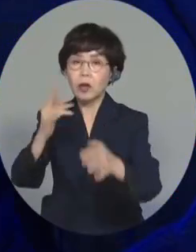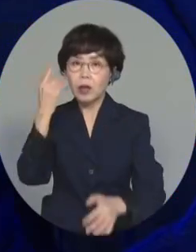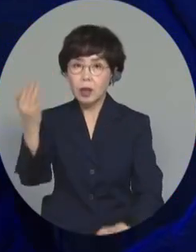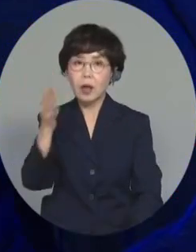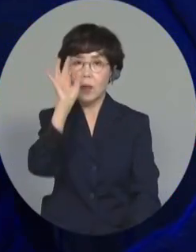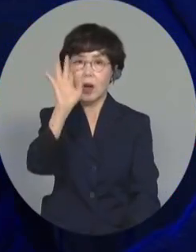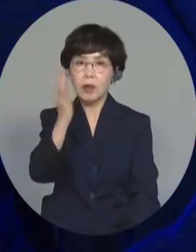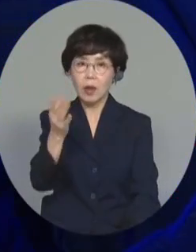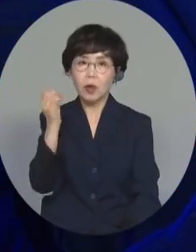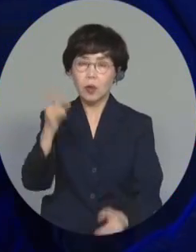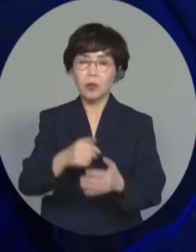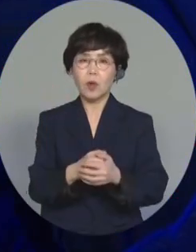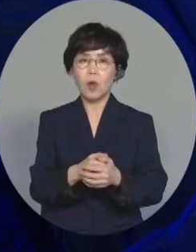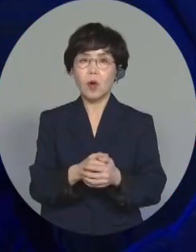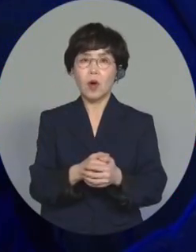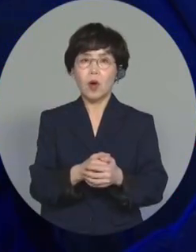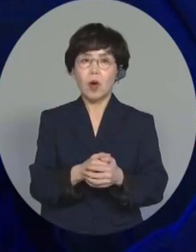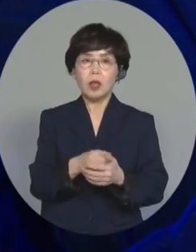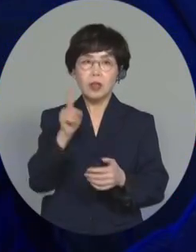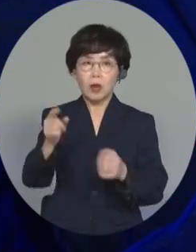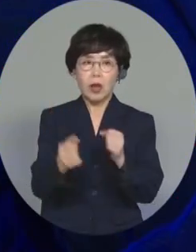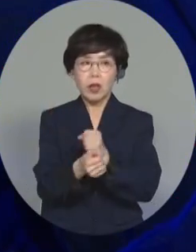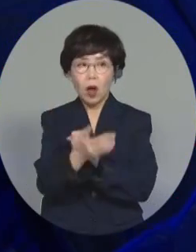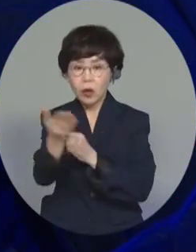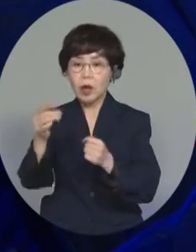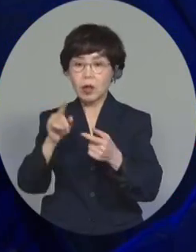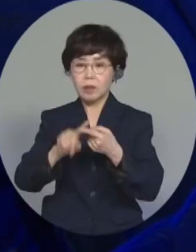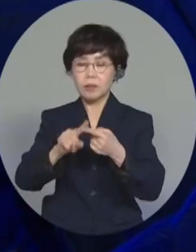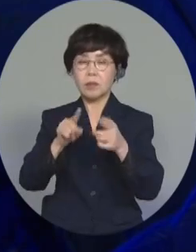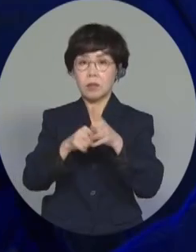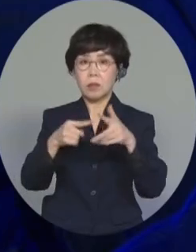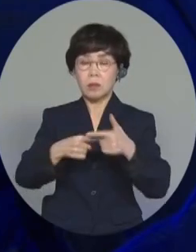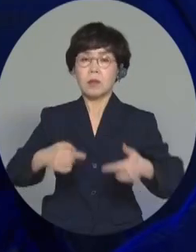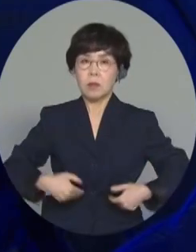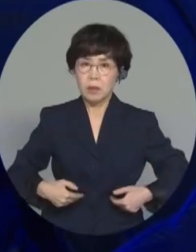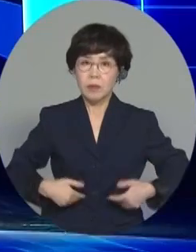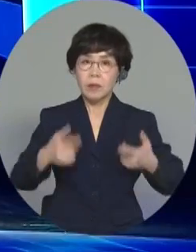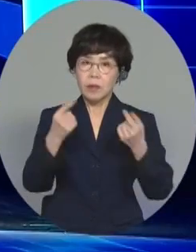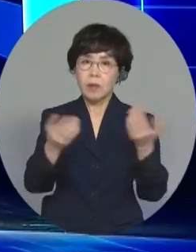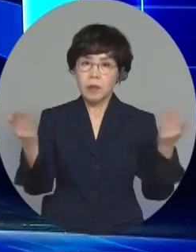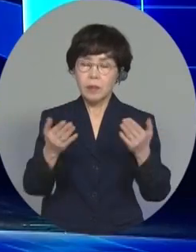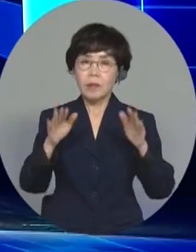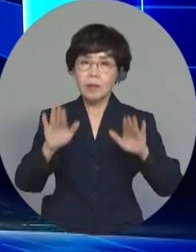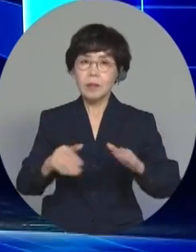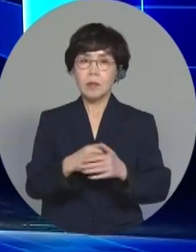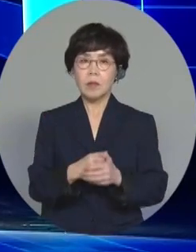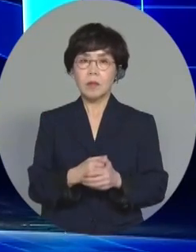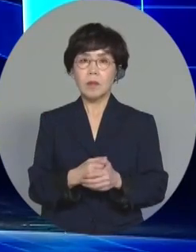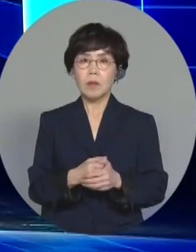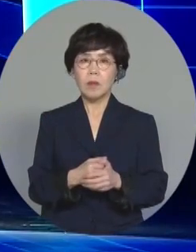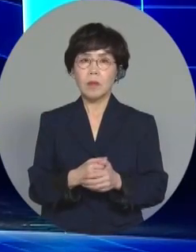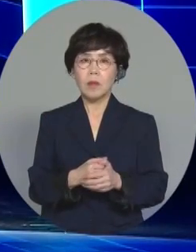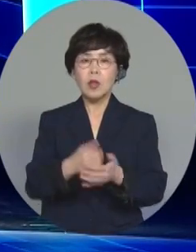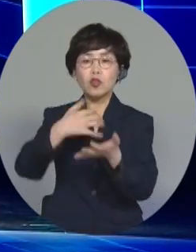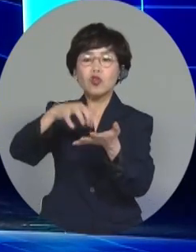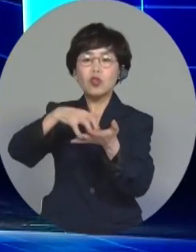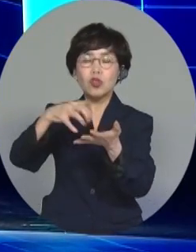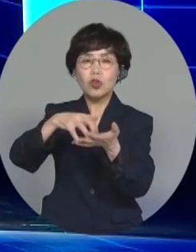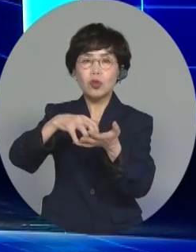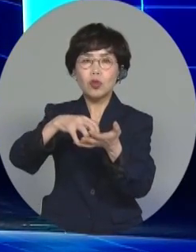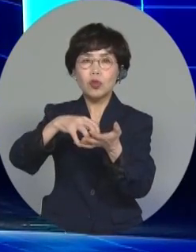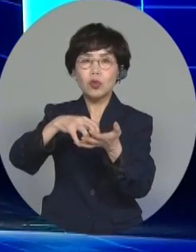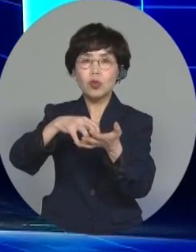또 퀀텀 레벨에서의 영향도 이해를 해야 합니다. 이러한 것을 현재의 수치